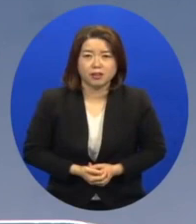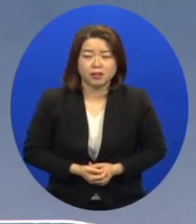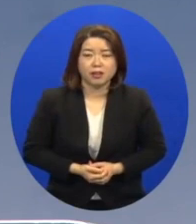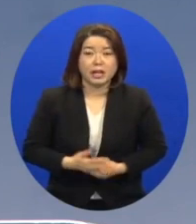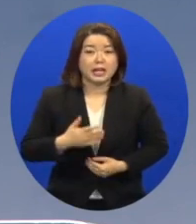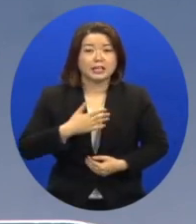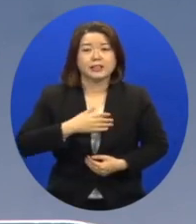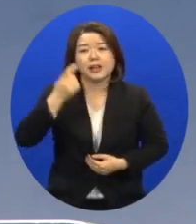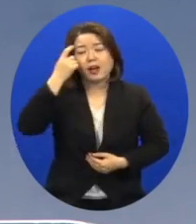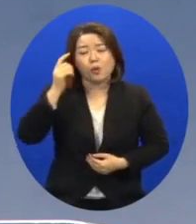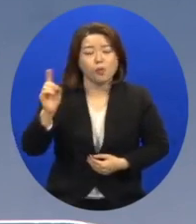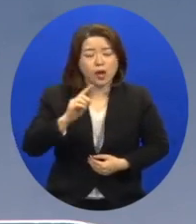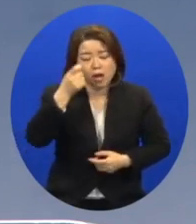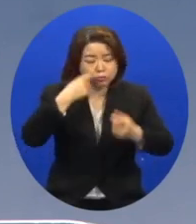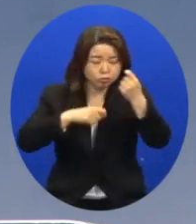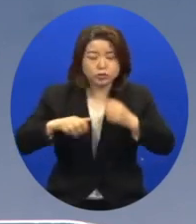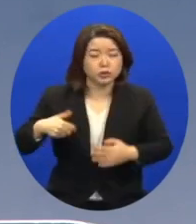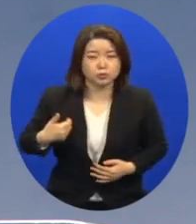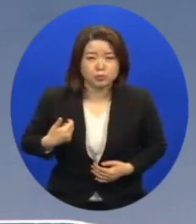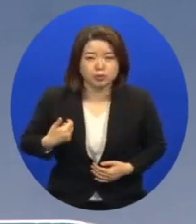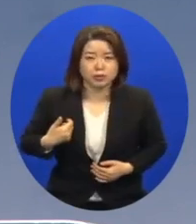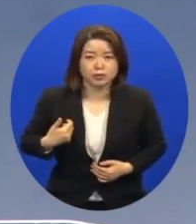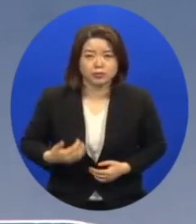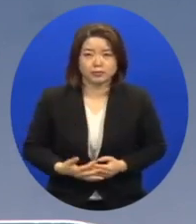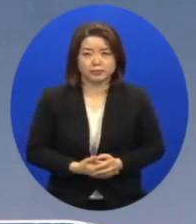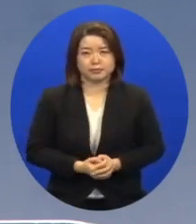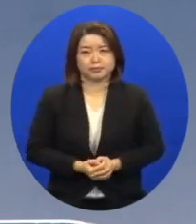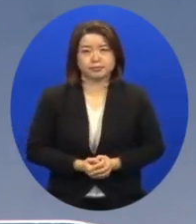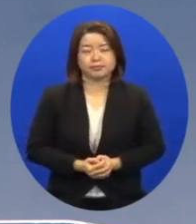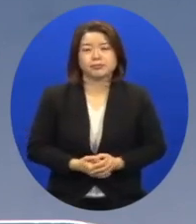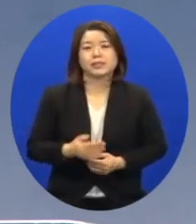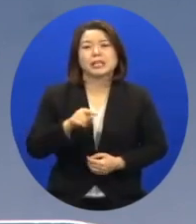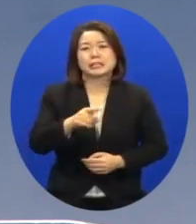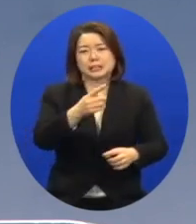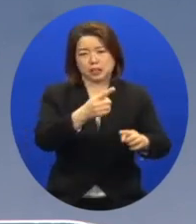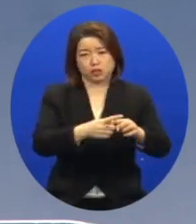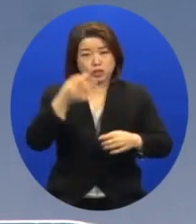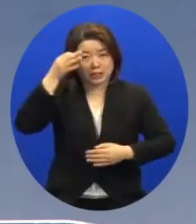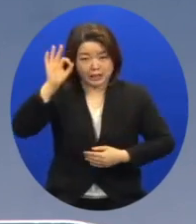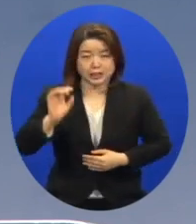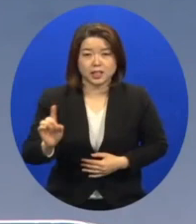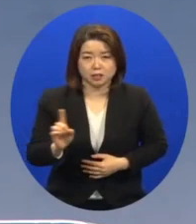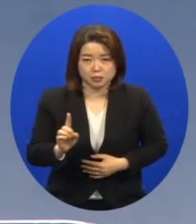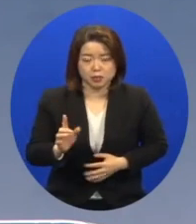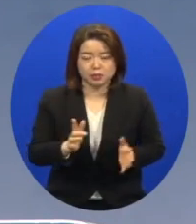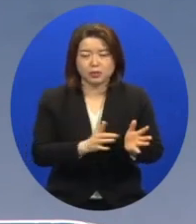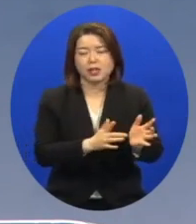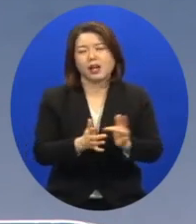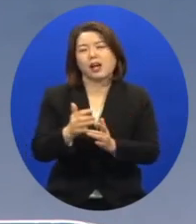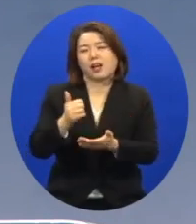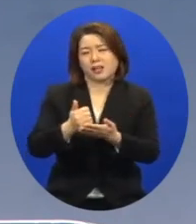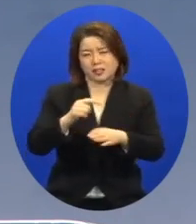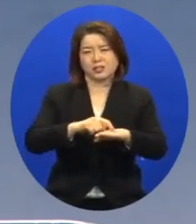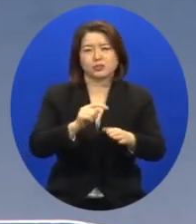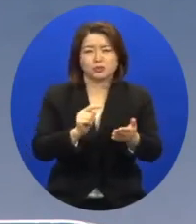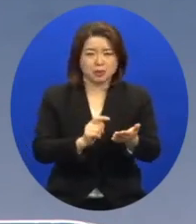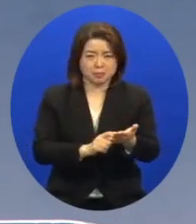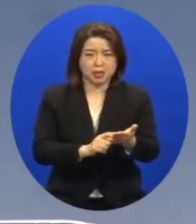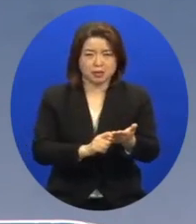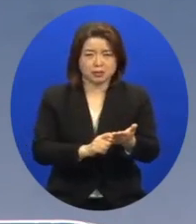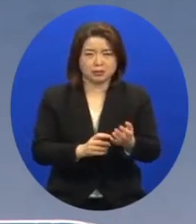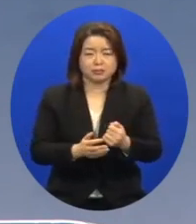도대체 내가 왜 오는지를 몰랐습니다 그러나 깨달은 것이 예수님의 마음 2 9라